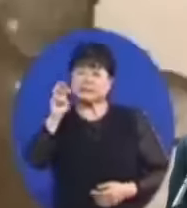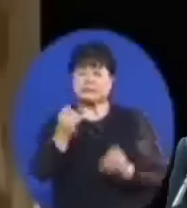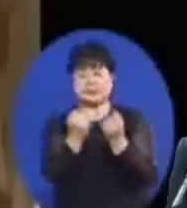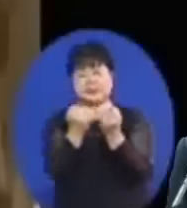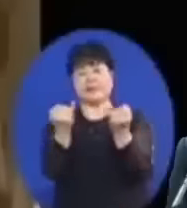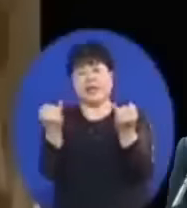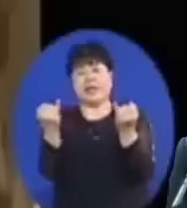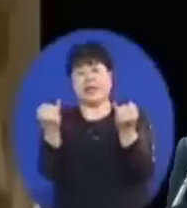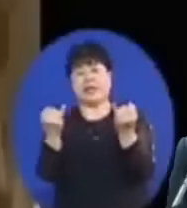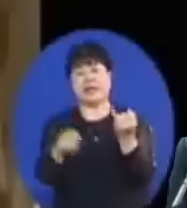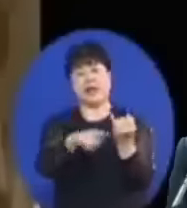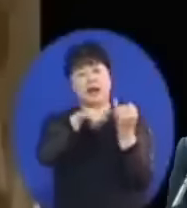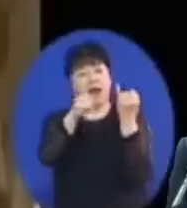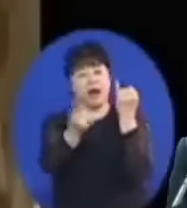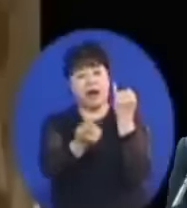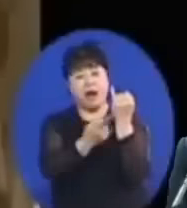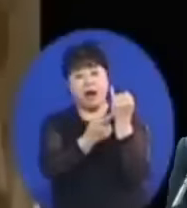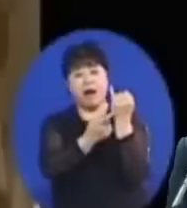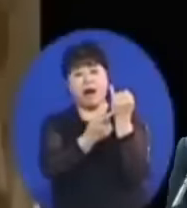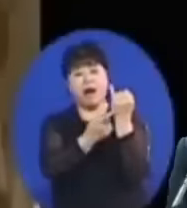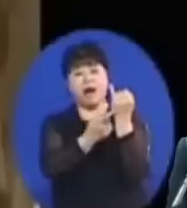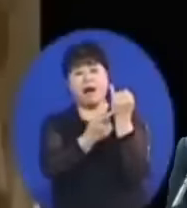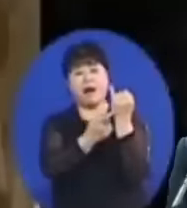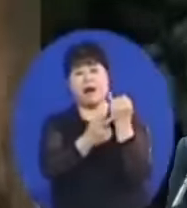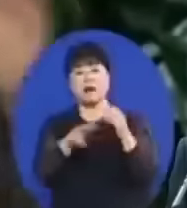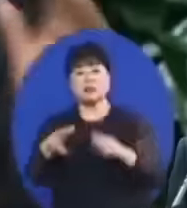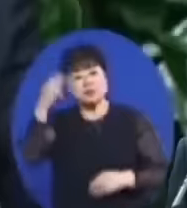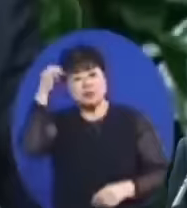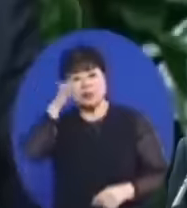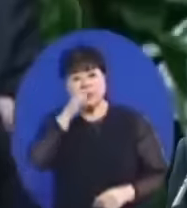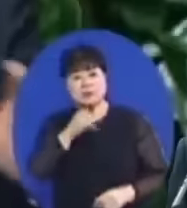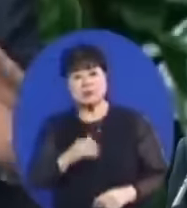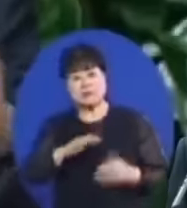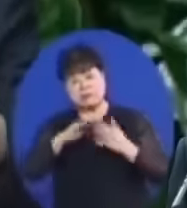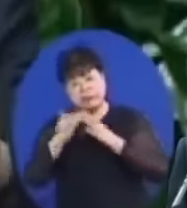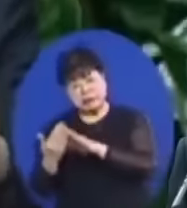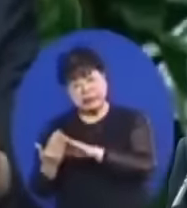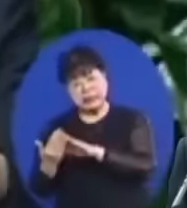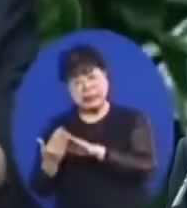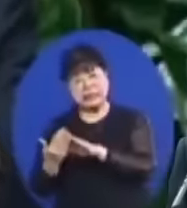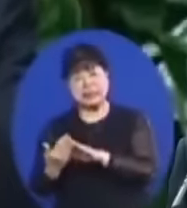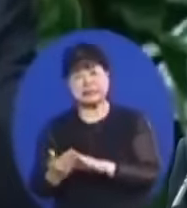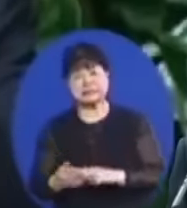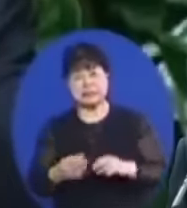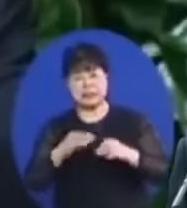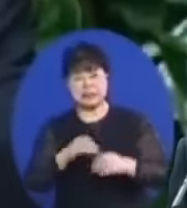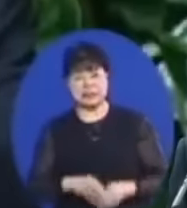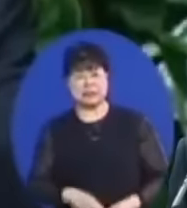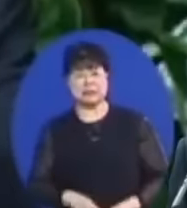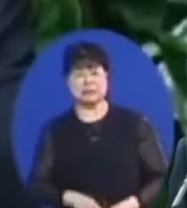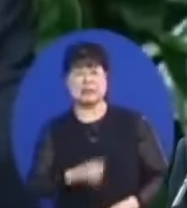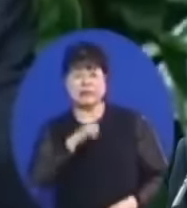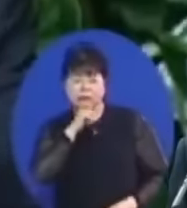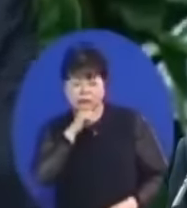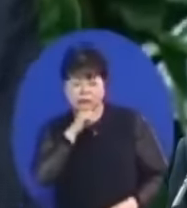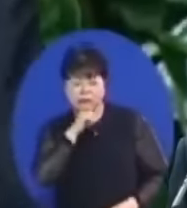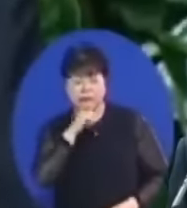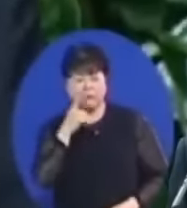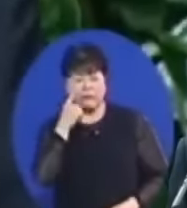자매님인데 만삭이 돼 있어요. 지금도 내 눈에 환합니다. 판잣집에 삶의 형편이